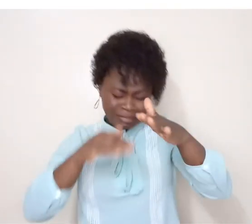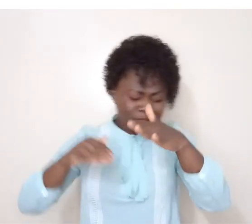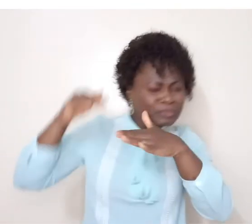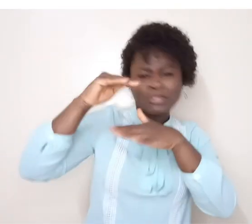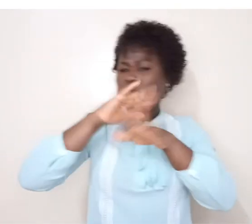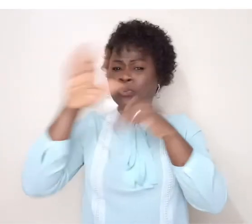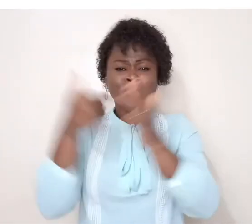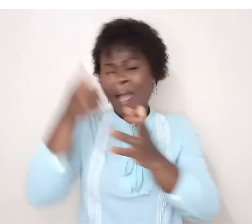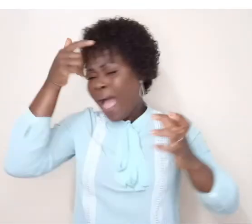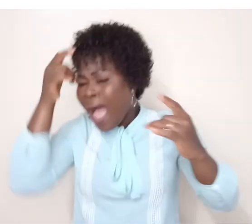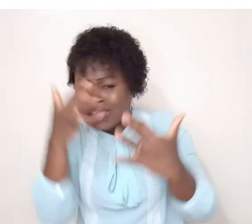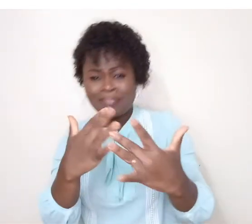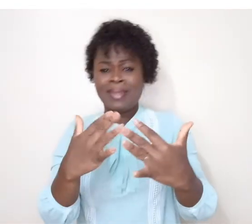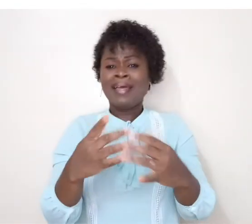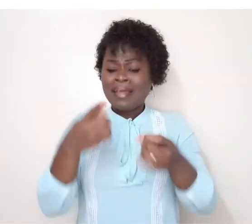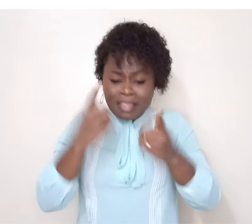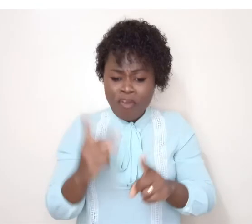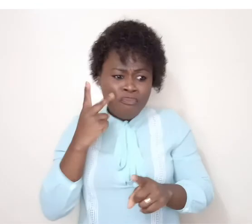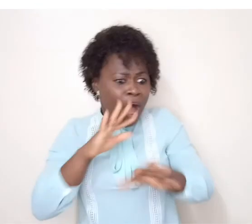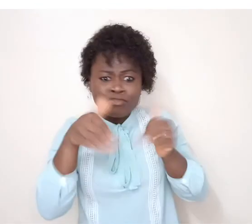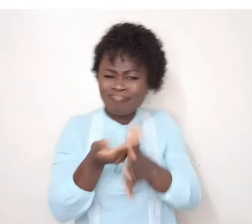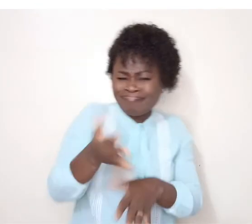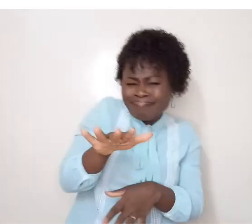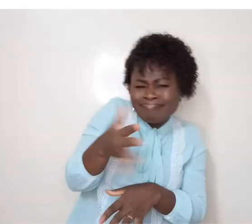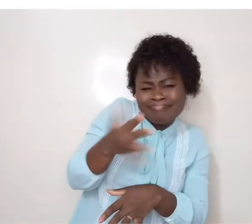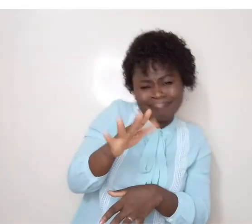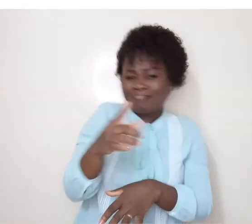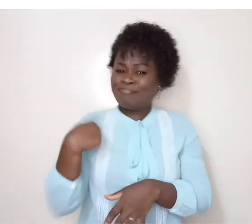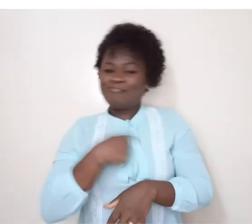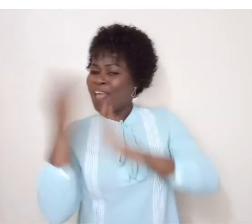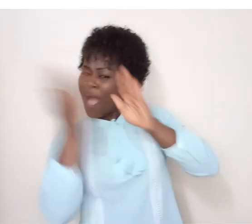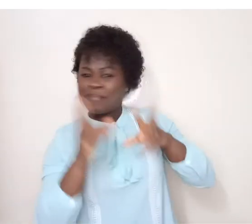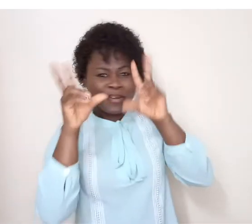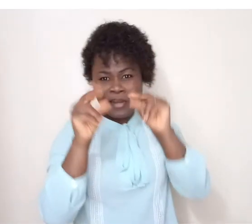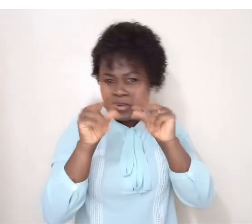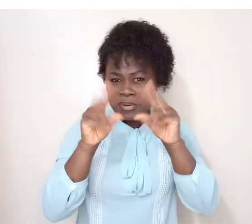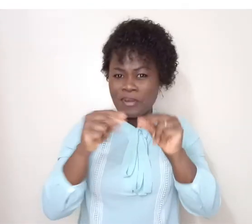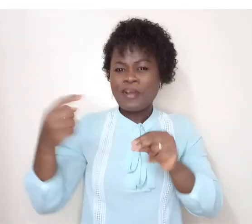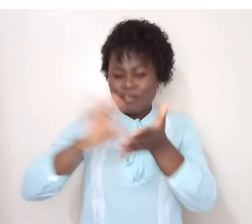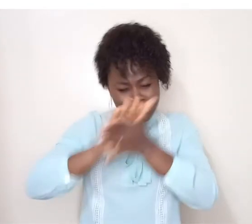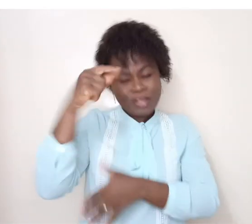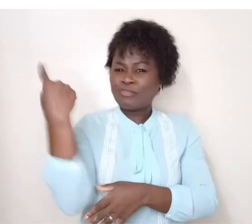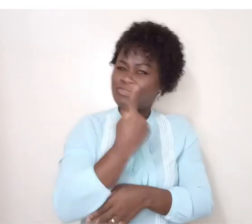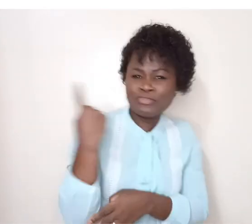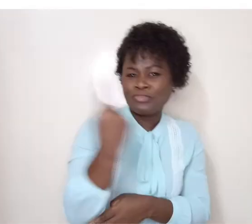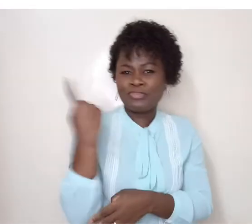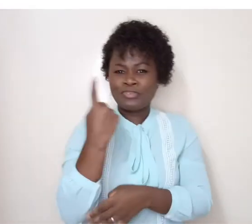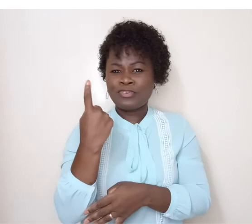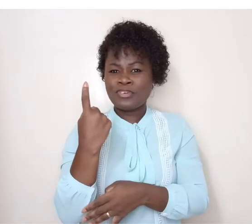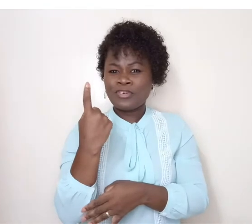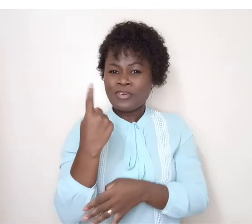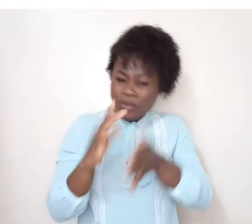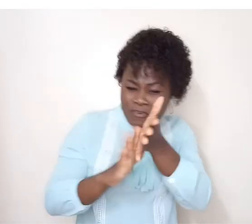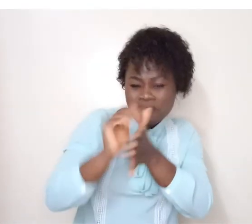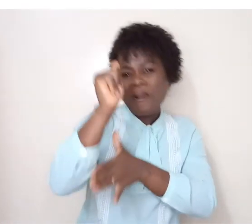toute espérance, même quand tout autour de nous nous pousse à abandonner. Gardons la foi. Tout est une